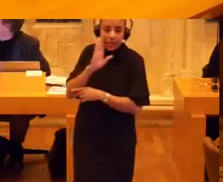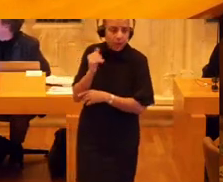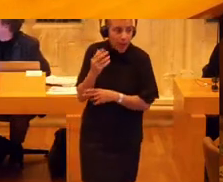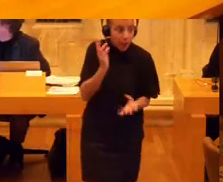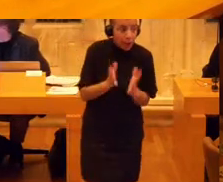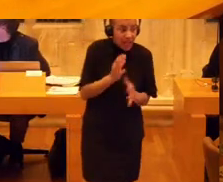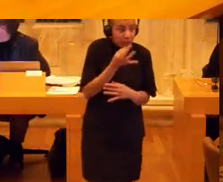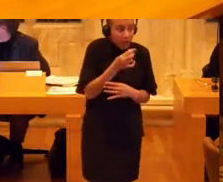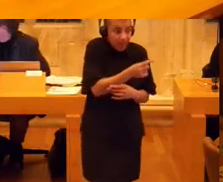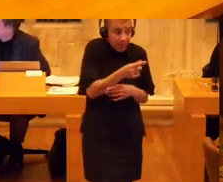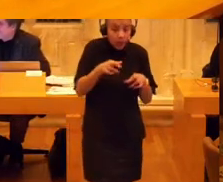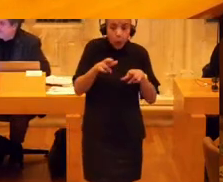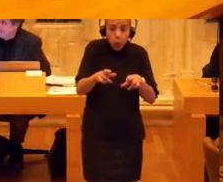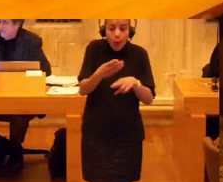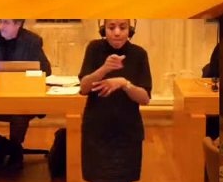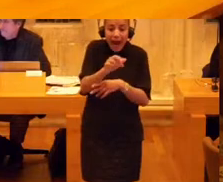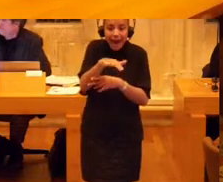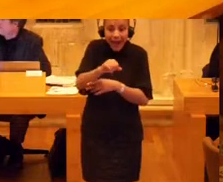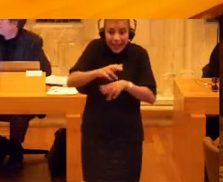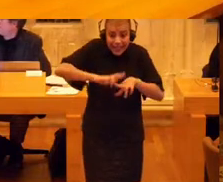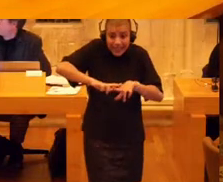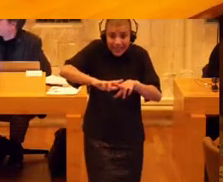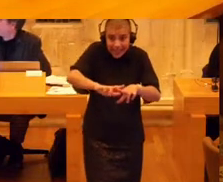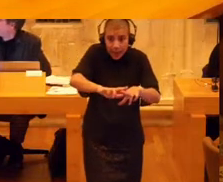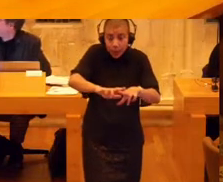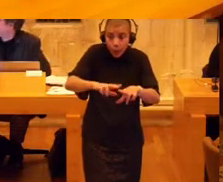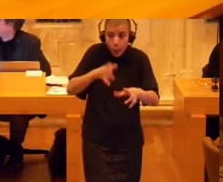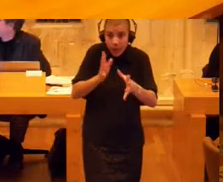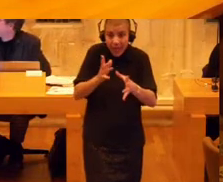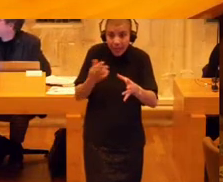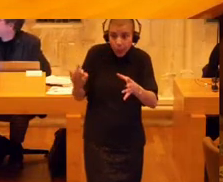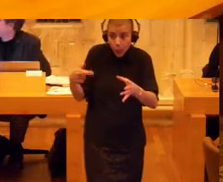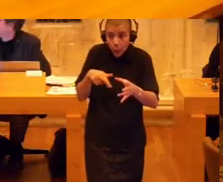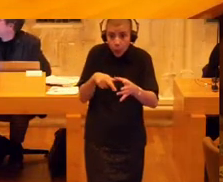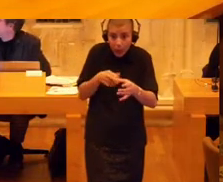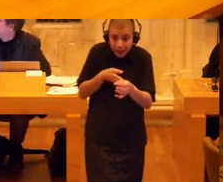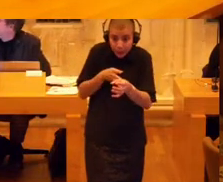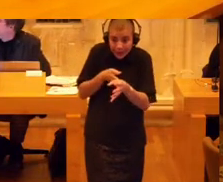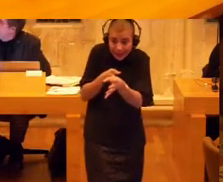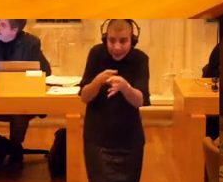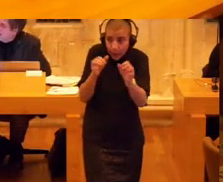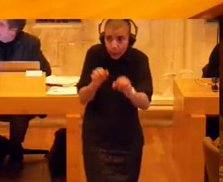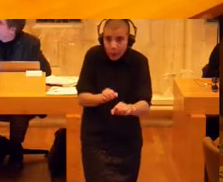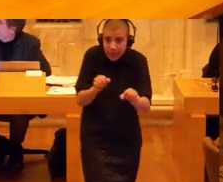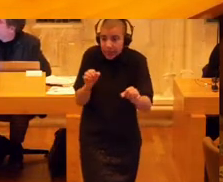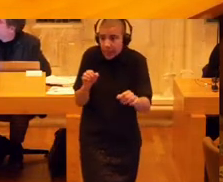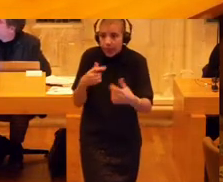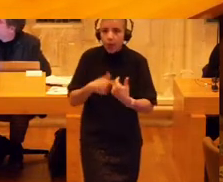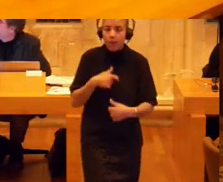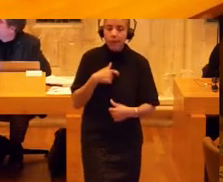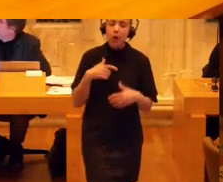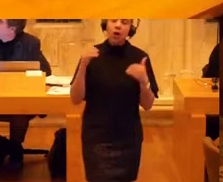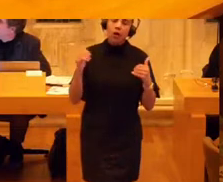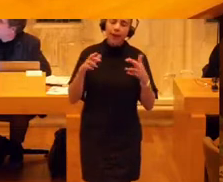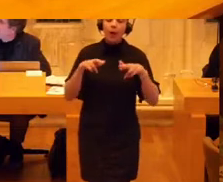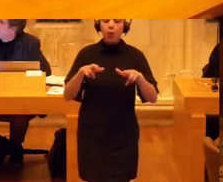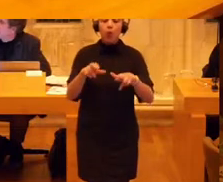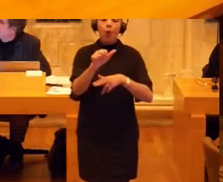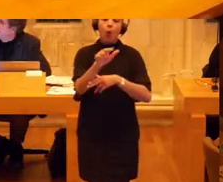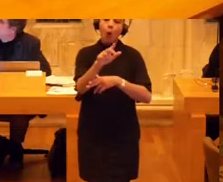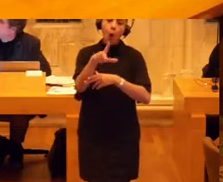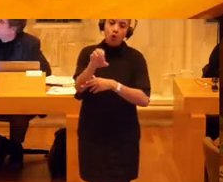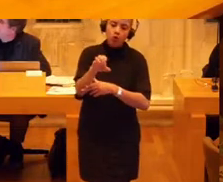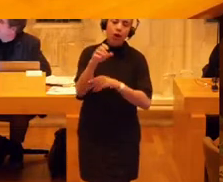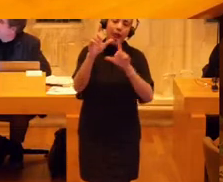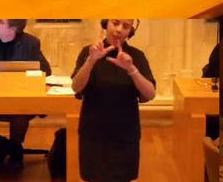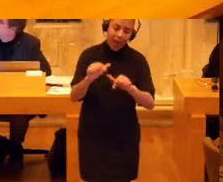suggestion. Alors, cela dit, il y a quand même un truc qui s'appelle la rue d'Auge, qui est complètement réformée, rénovée exprès pour y passer en vélo quand même. Hein. Alors je t'invite